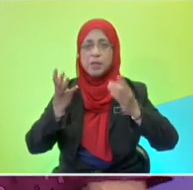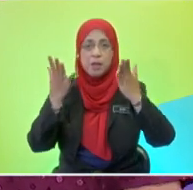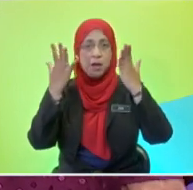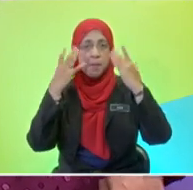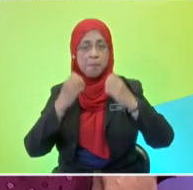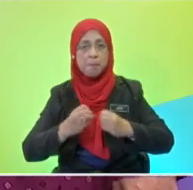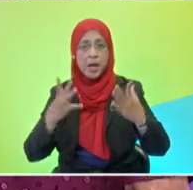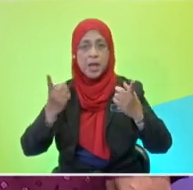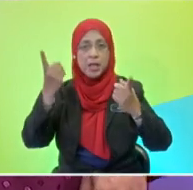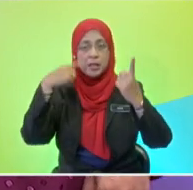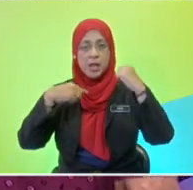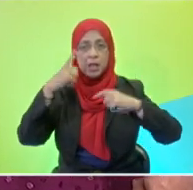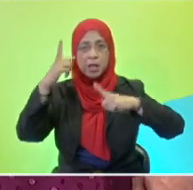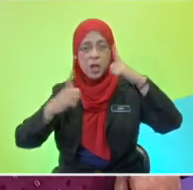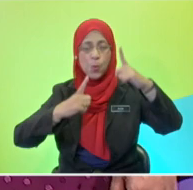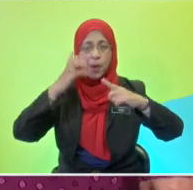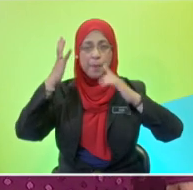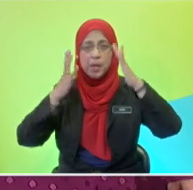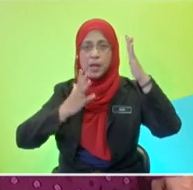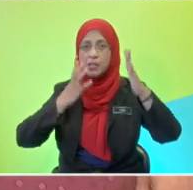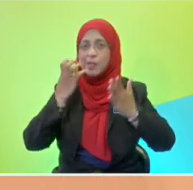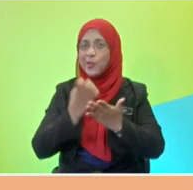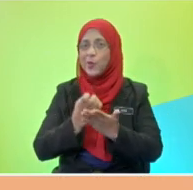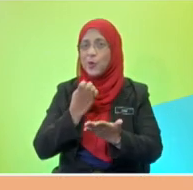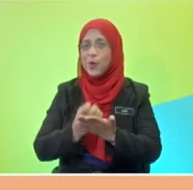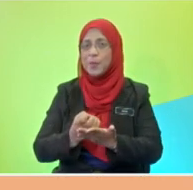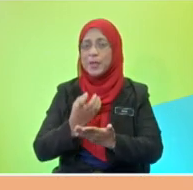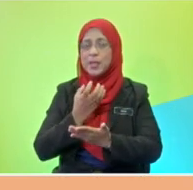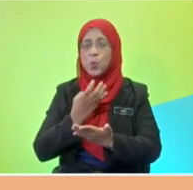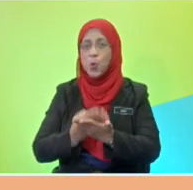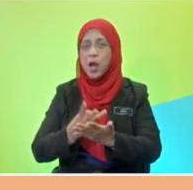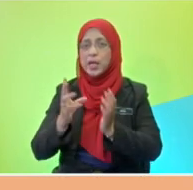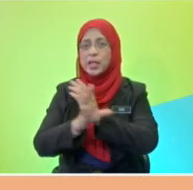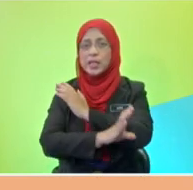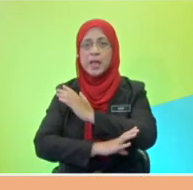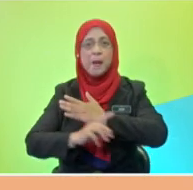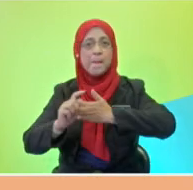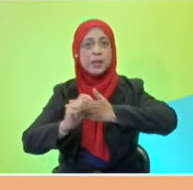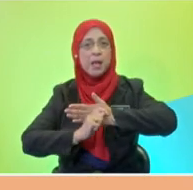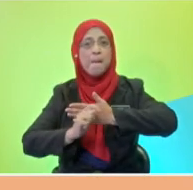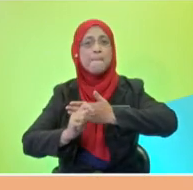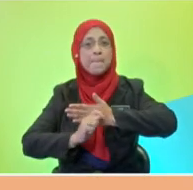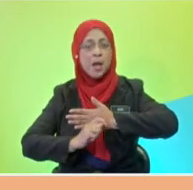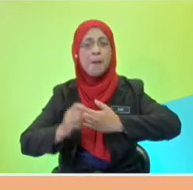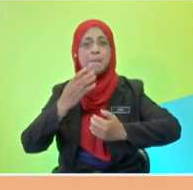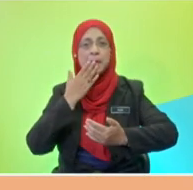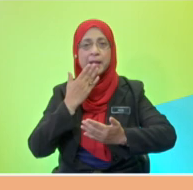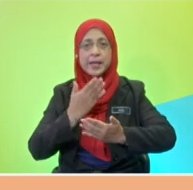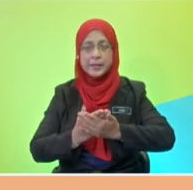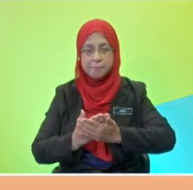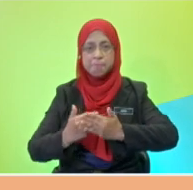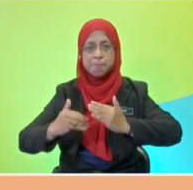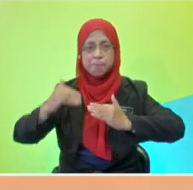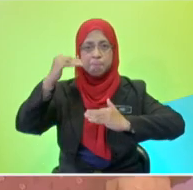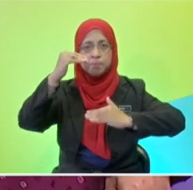secara otomatis Insya Allah ekonomi negara kita akan bertambah baik ekonomi meningkat naik